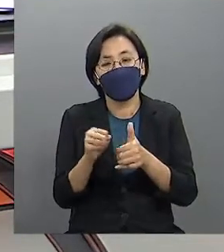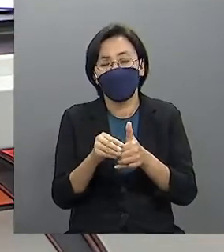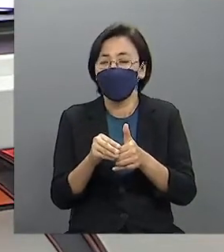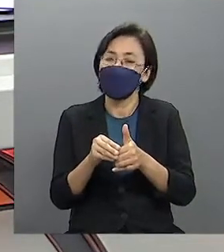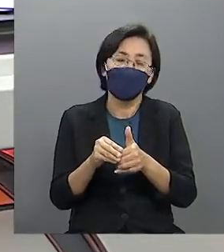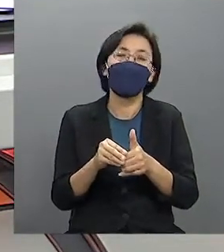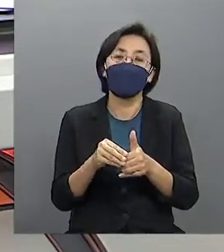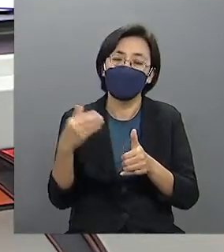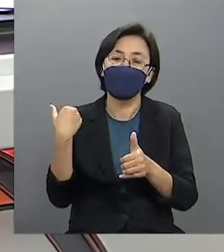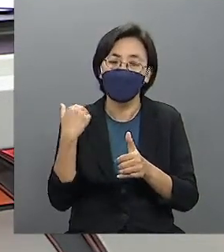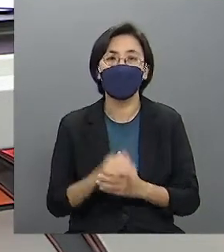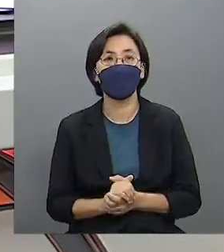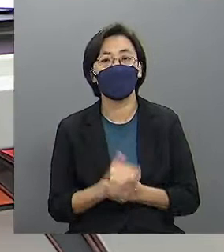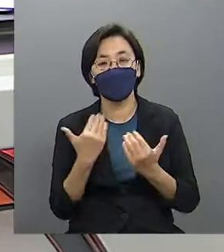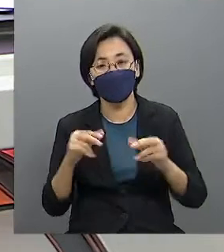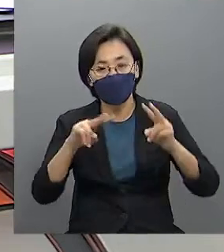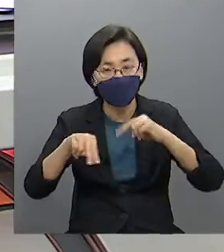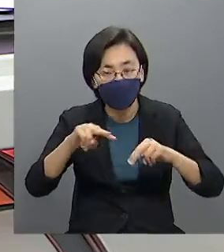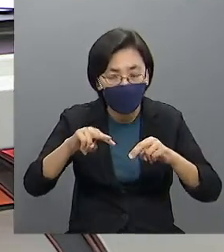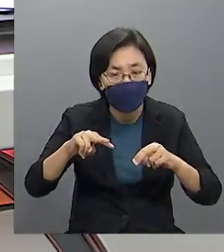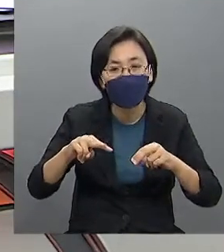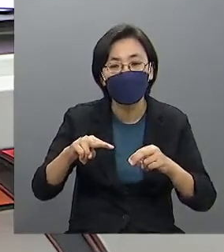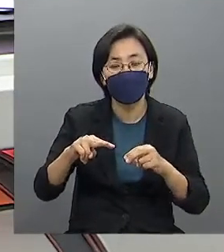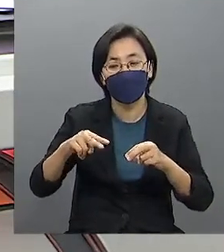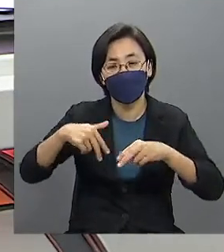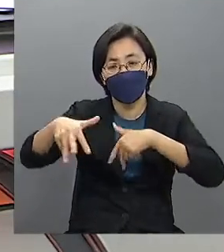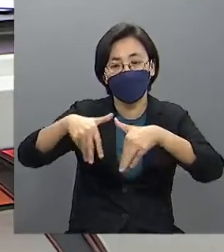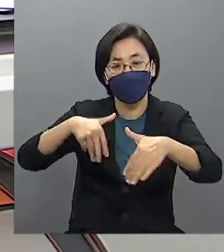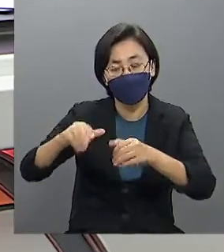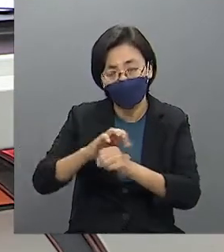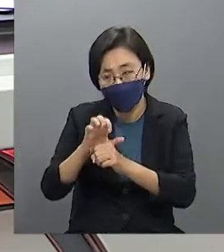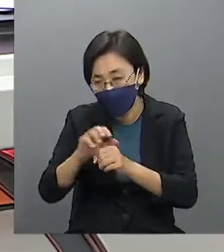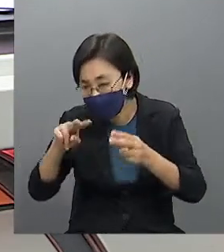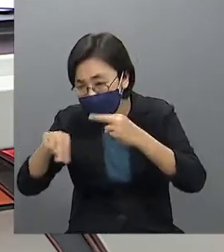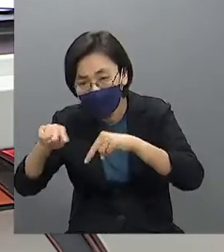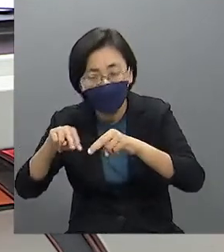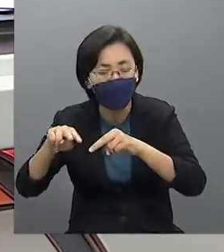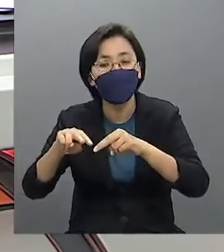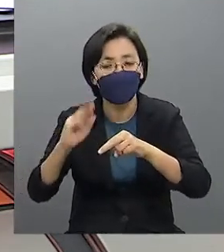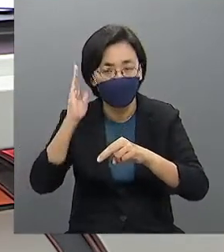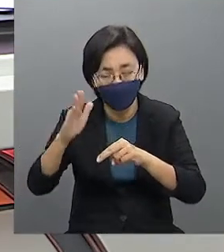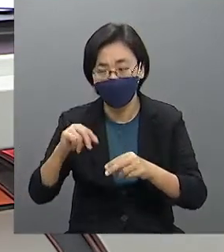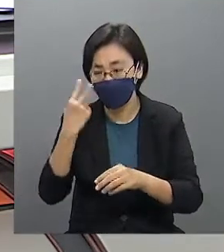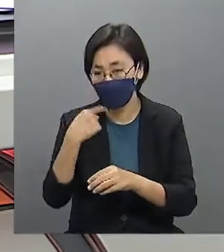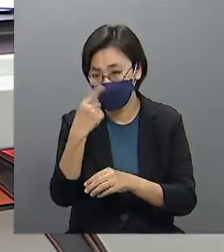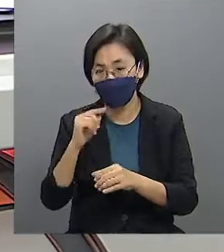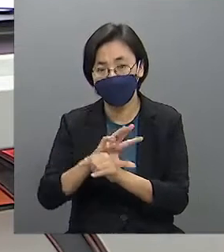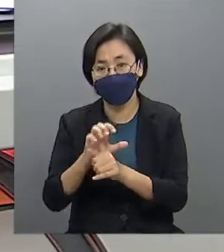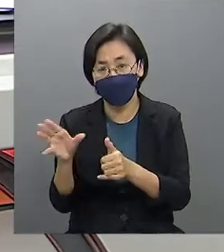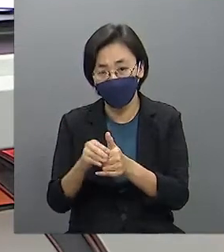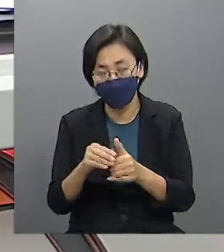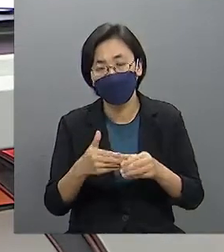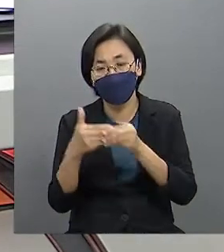ฏิบัติการตรวจค้นหาผู้ติดเชื้อเชิงรุกเพื่อที่จะเอาผู้ติดเชื้อเข้าสู่ระบบการรักษารวมทั้งตัดวงจรการระบาด